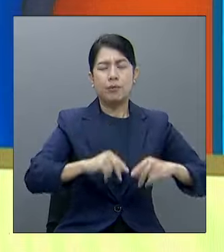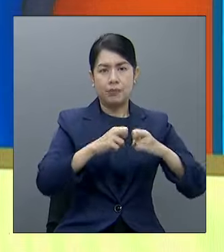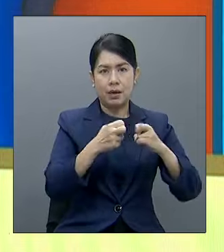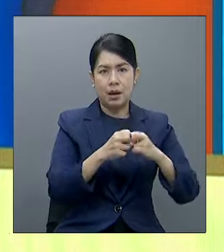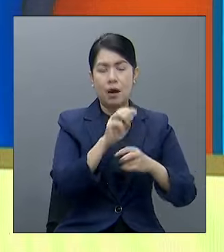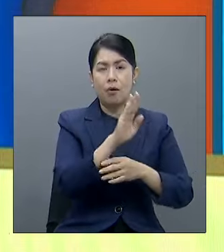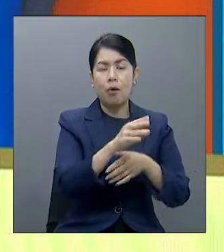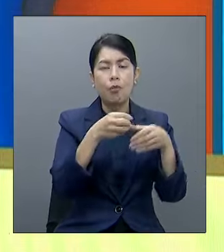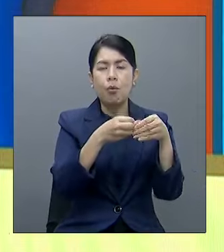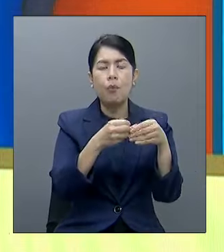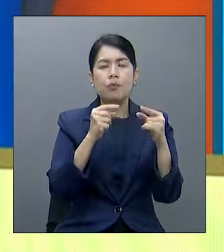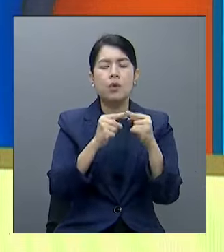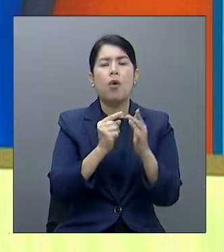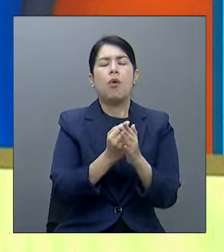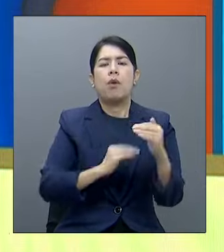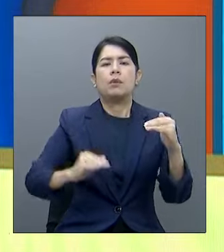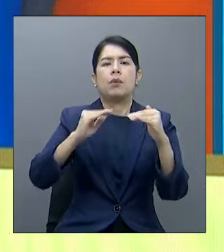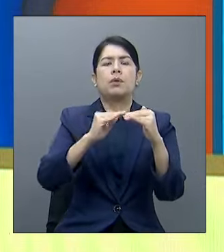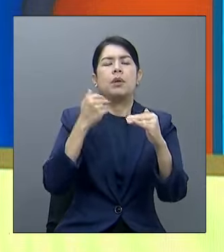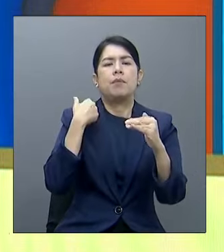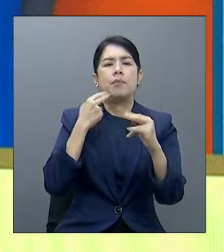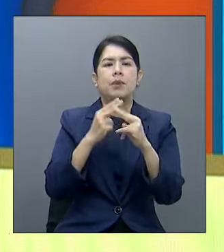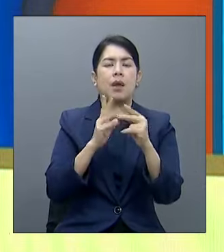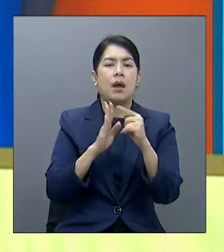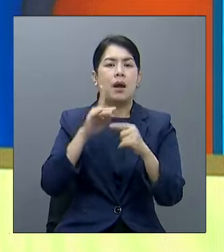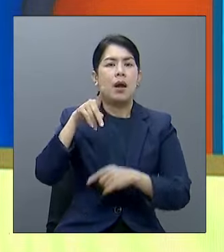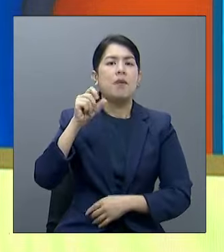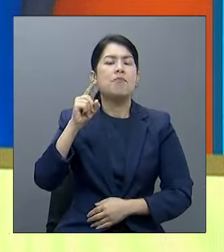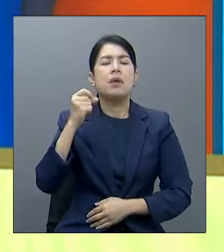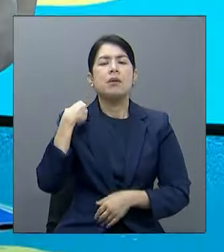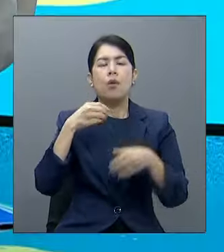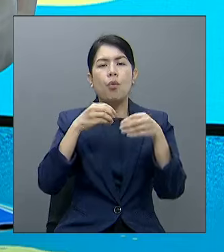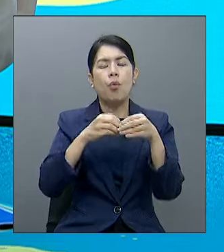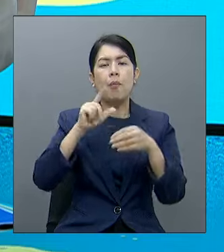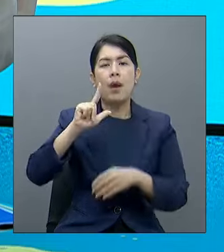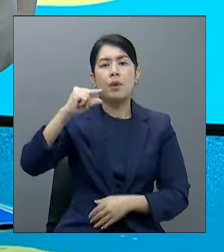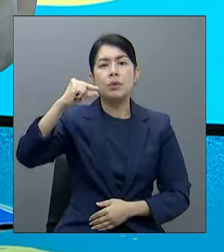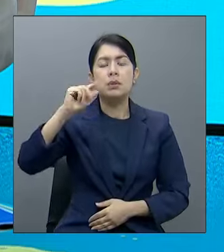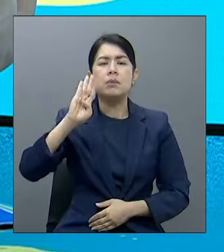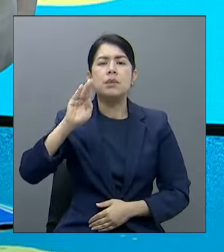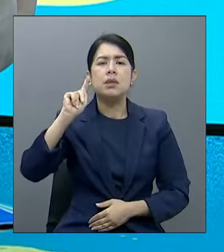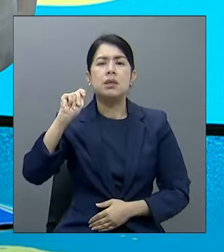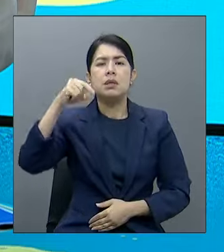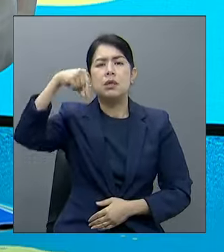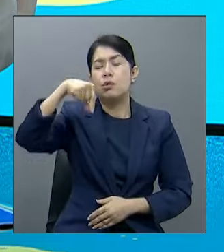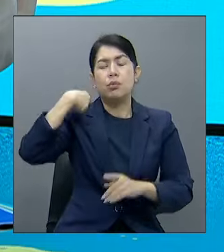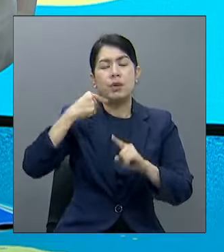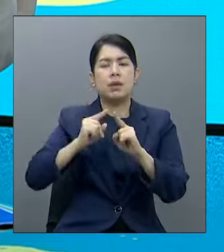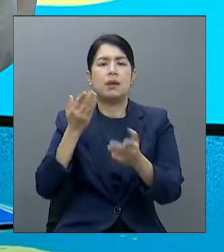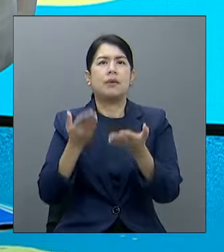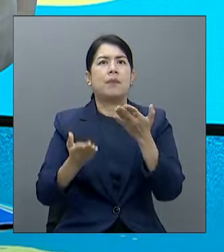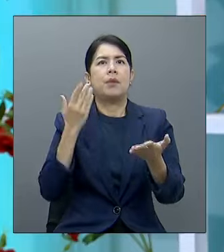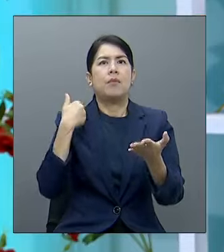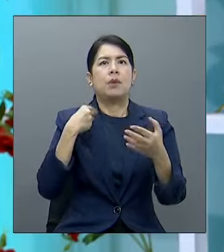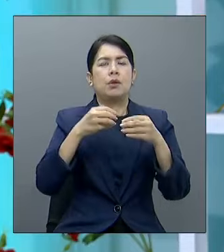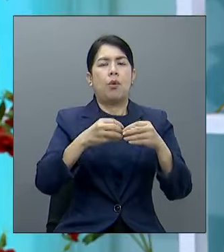าศศักดาว่าทั้งหมดนี่แหละมันช่วยขับเคลื่อนเศรษฐกิจประเทศของเราได้มันเป็นเขาเรียกว่ามหาภาคมันไม่ใช่แค่จุลภาคเล็กๆเ